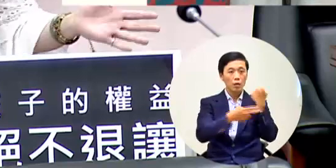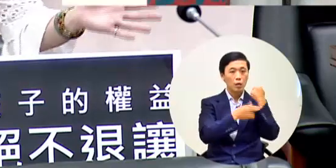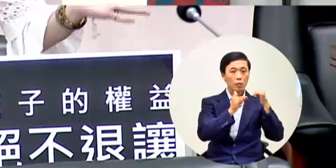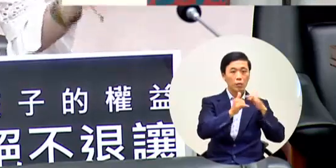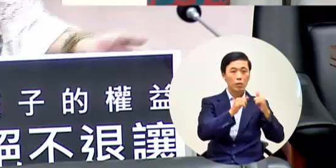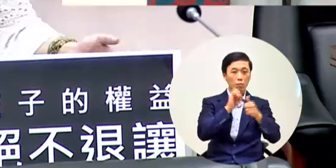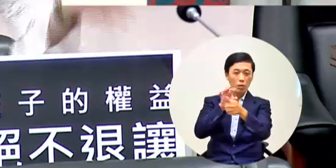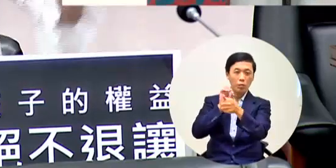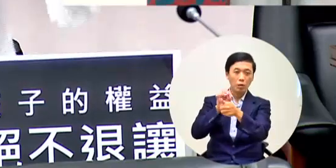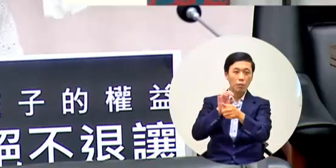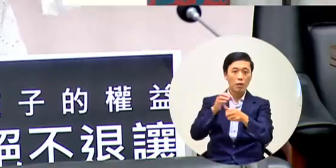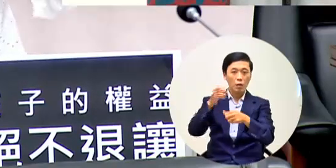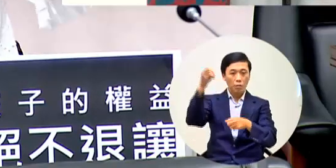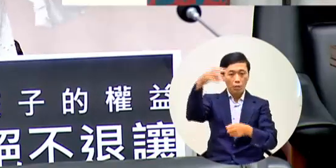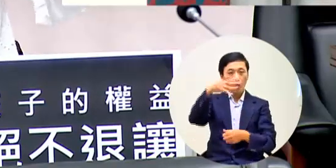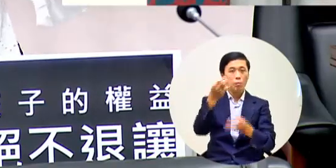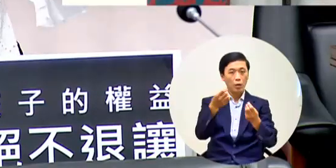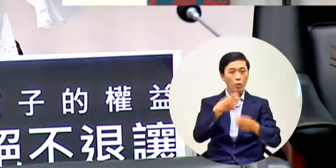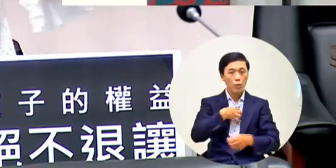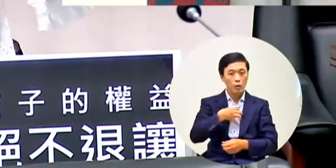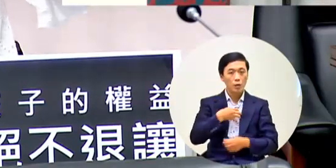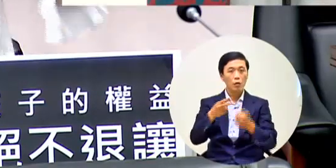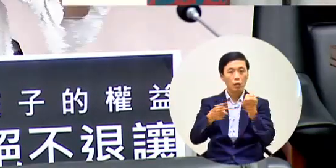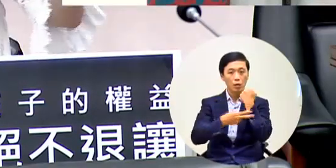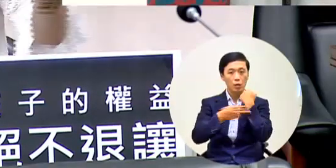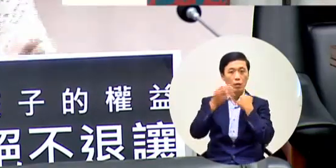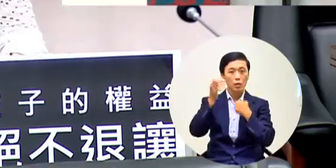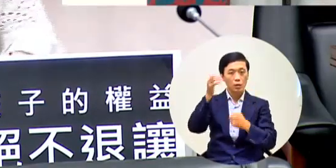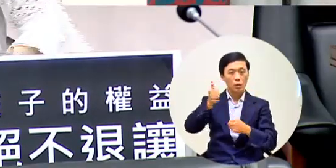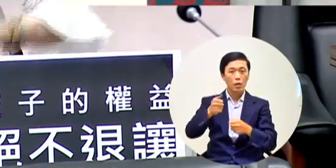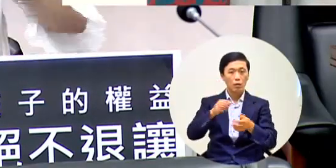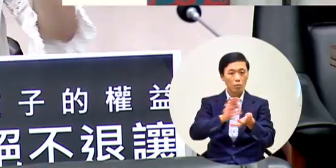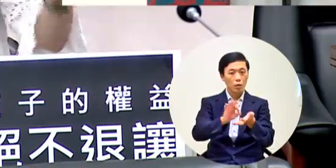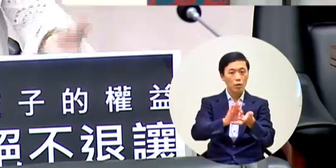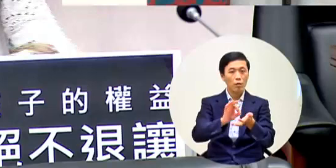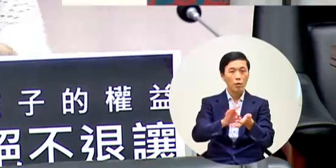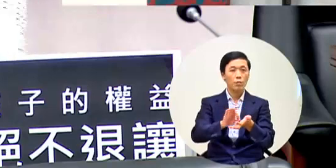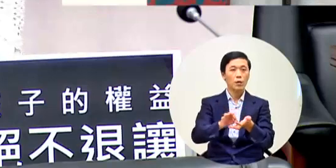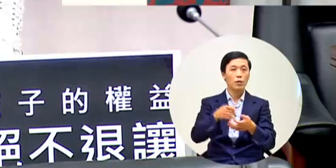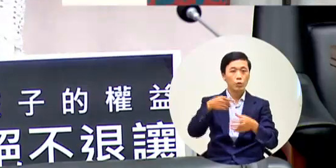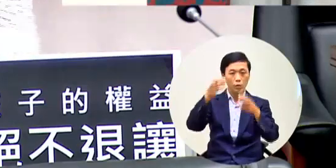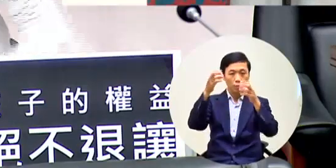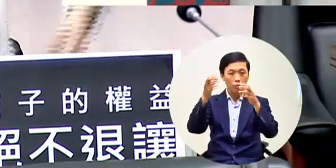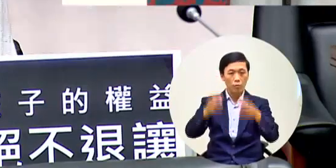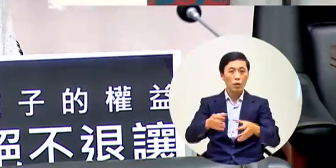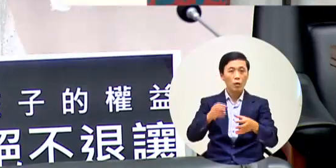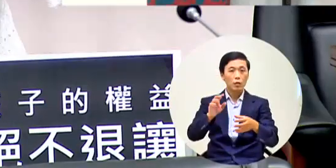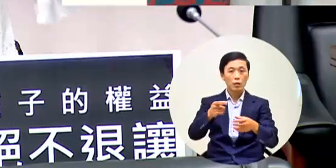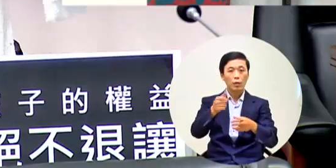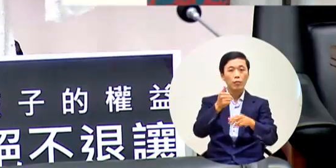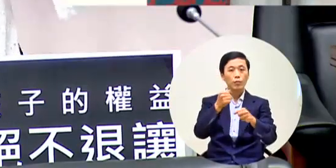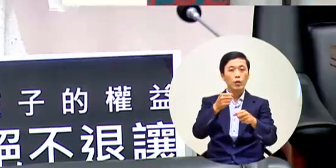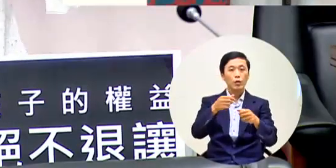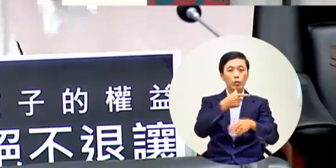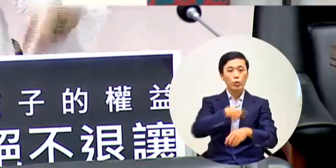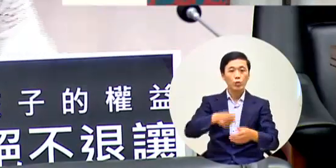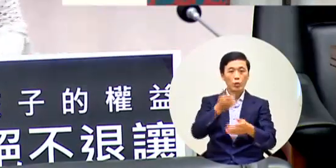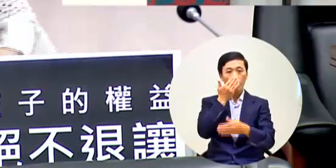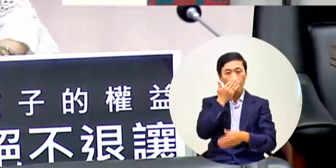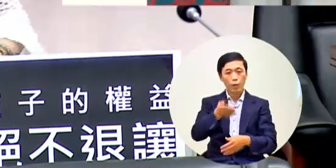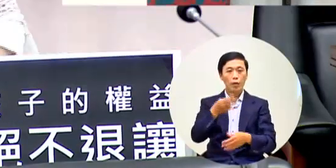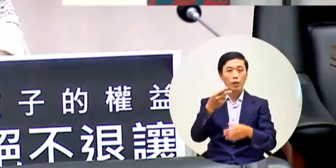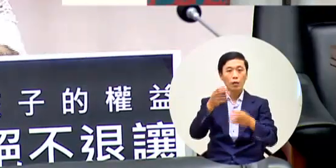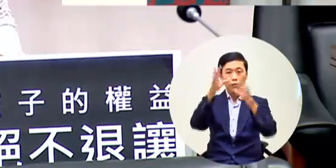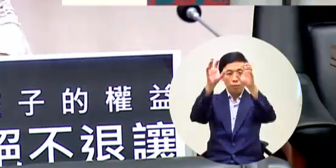没有照明很危险，所以里长花钱去做，结果他落选了，就把那个灯会拔走啊，怎么还往心内里头去争起